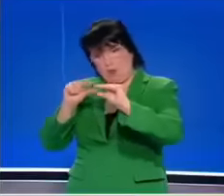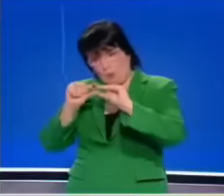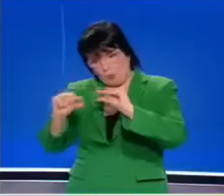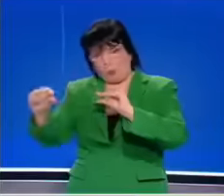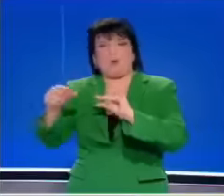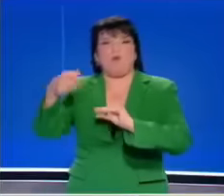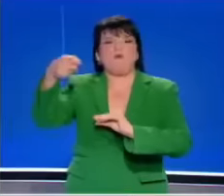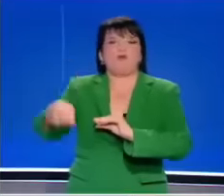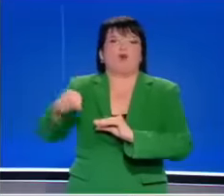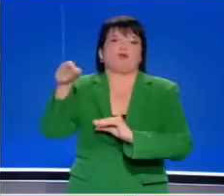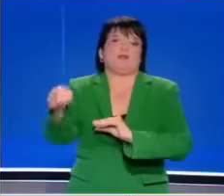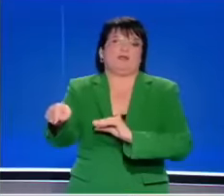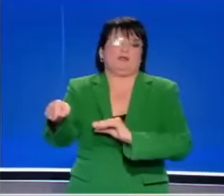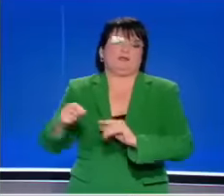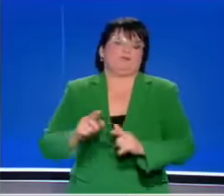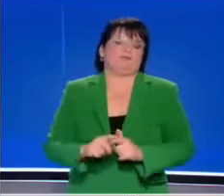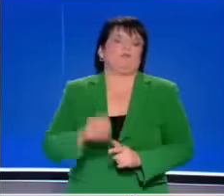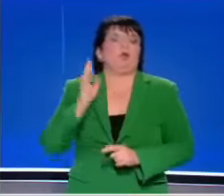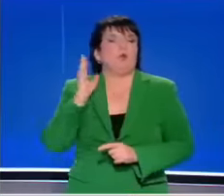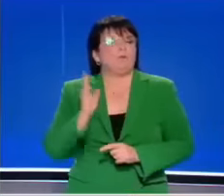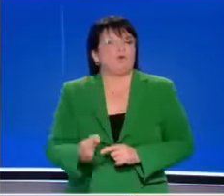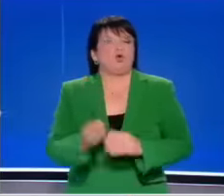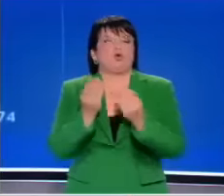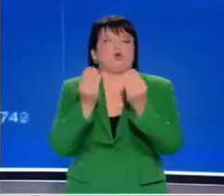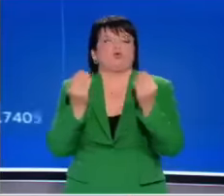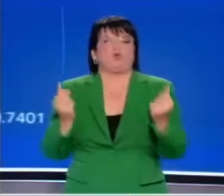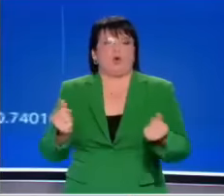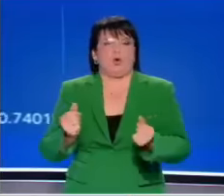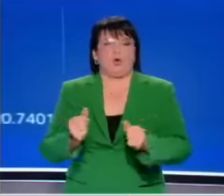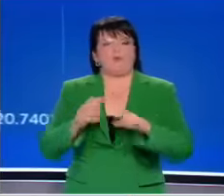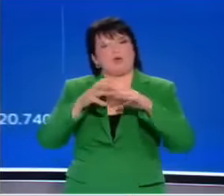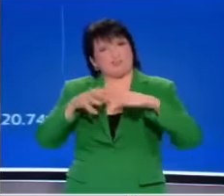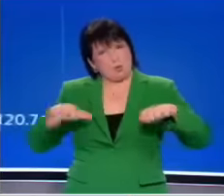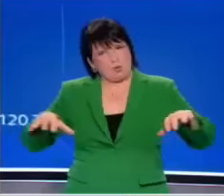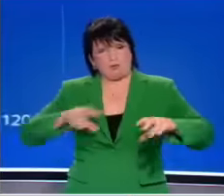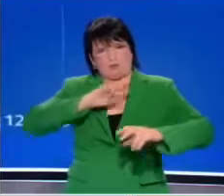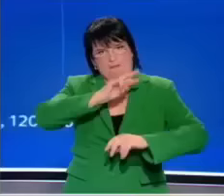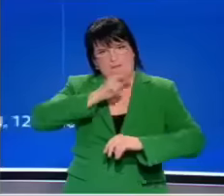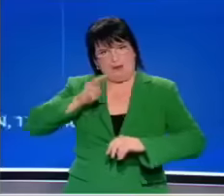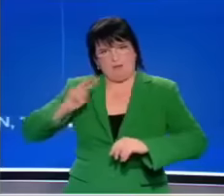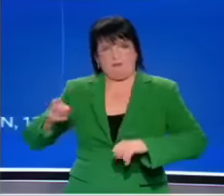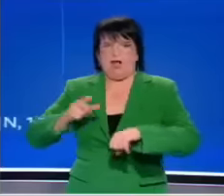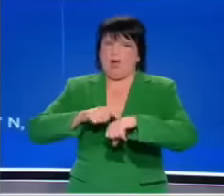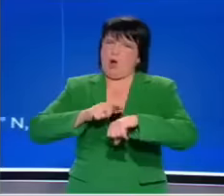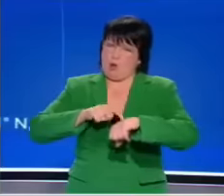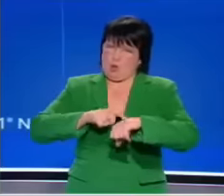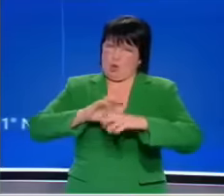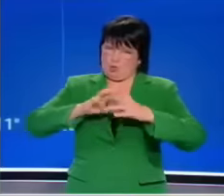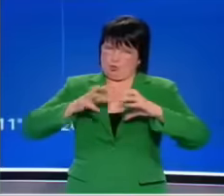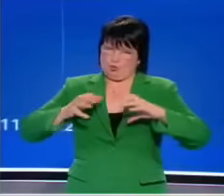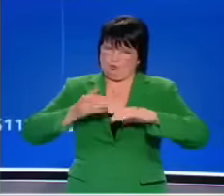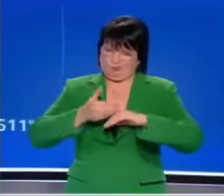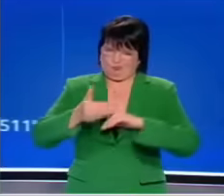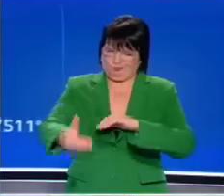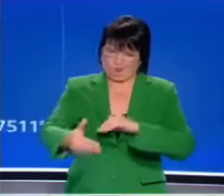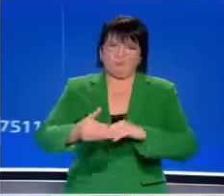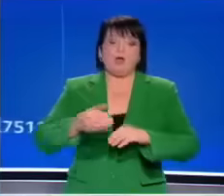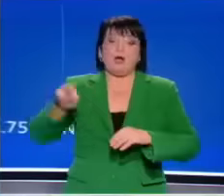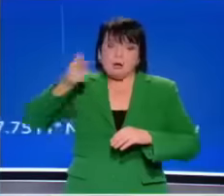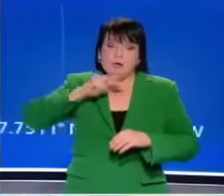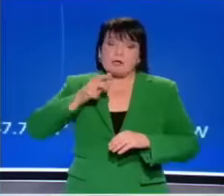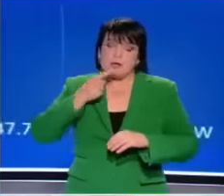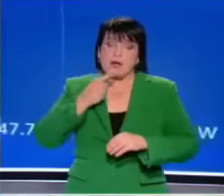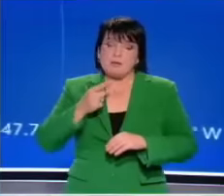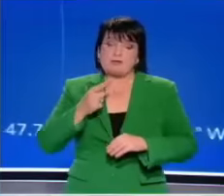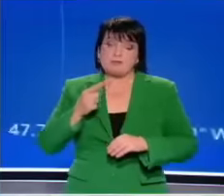αη έχουμε έχω μπορώ να αναλύσω κάθε παράγοντα ξεχωριστά άμα θέλετε και θα μας πάρει παραπάνω χρόνο αά είναι το μές πους έχω